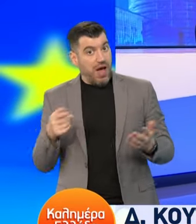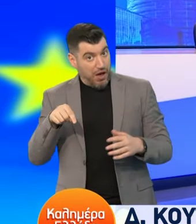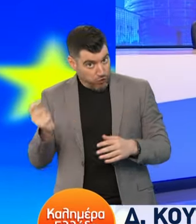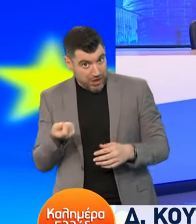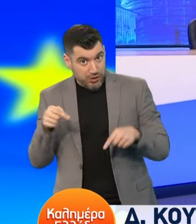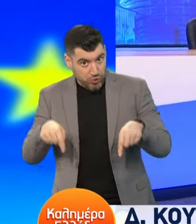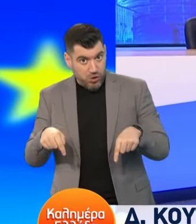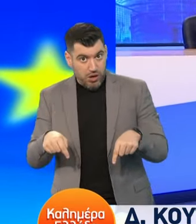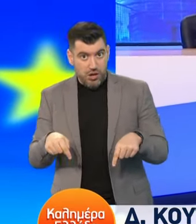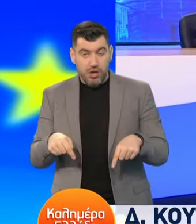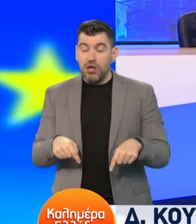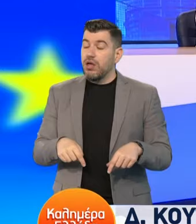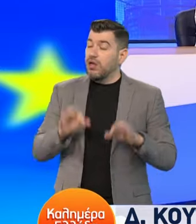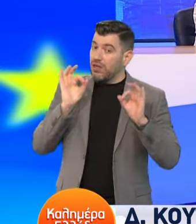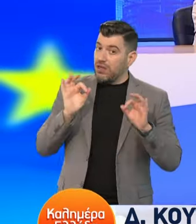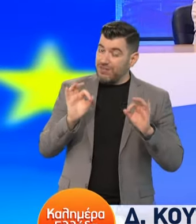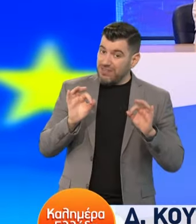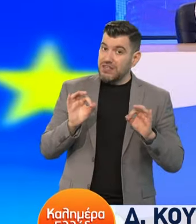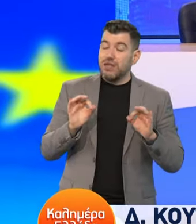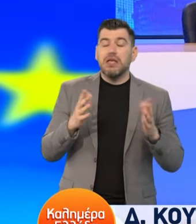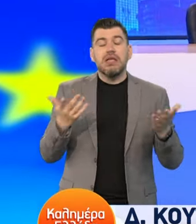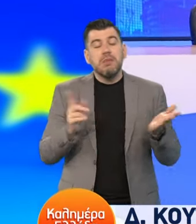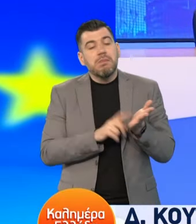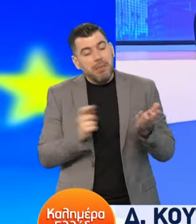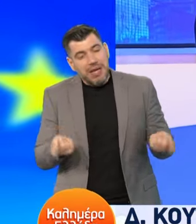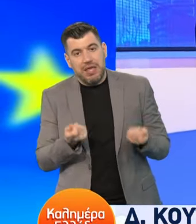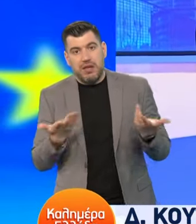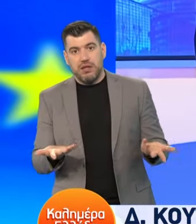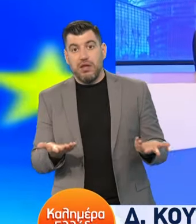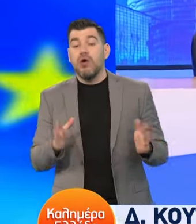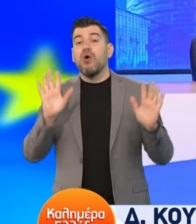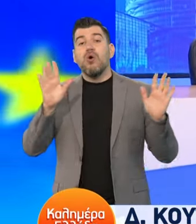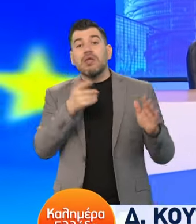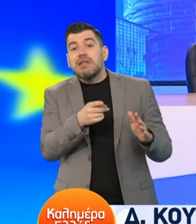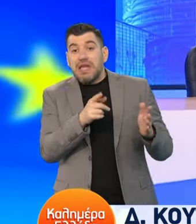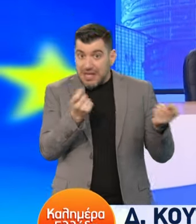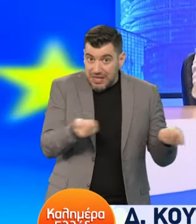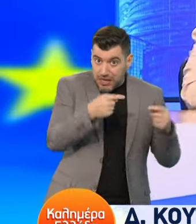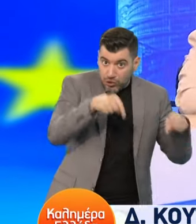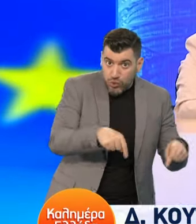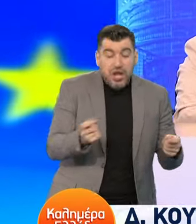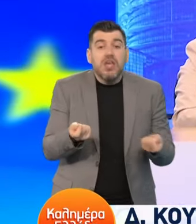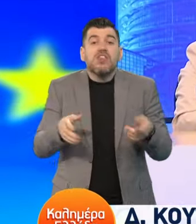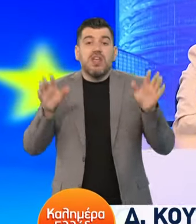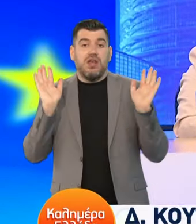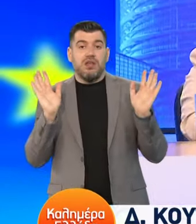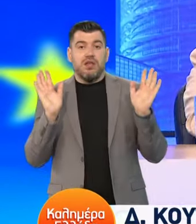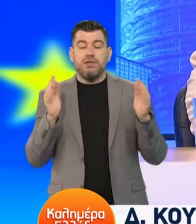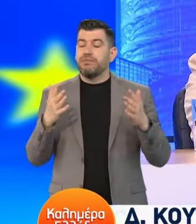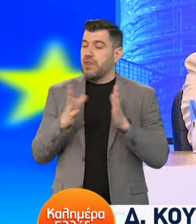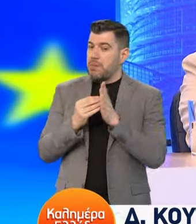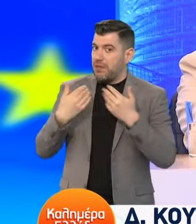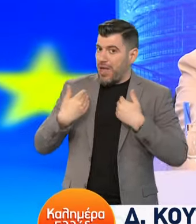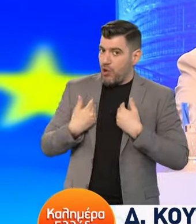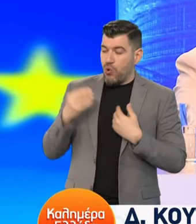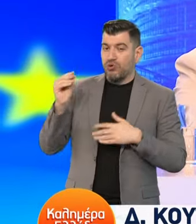συμβαίνει με πιο άλλο καθαρό συμβαίνει, τρόπο. Άλλο πρέπει να συμβαίνει. Συμβαίνει με την έννοια ότι, για παράδειγμα, στη Βουλή, εγώ ξέρω για μένα προσωπικά και για